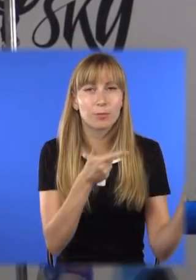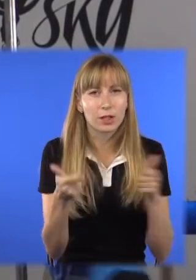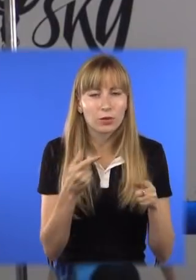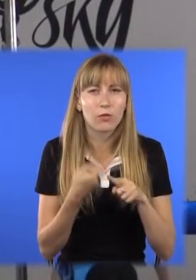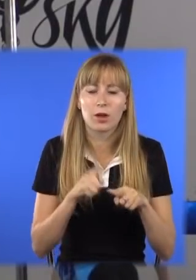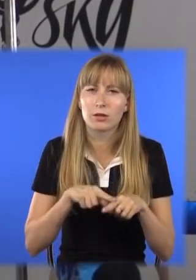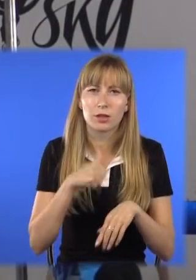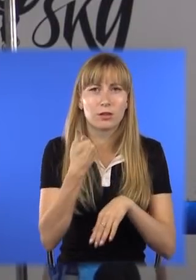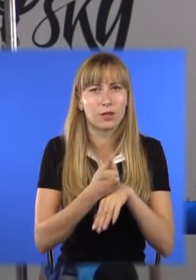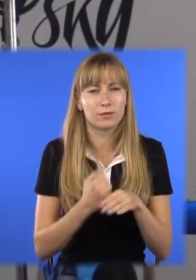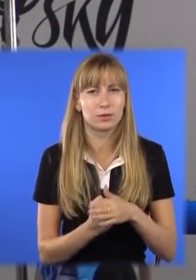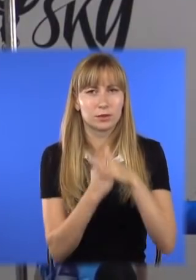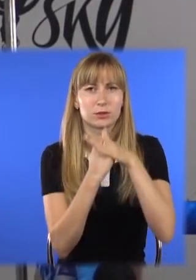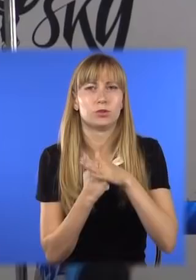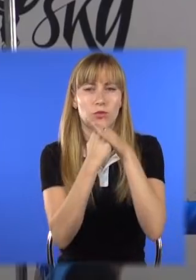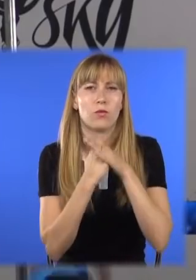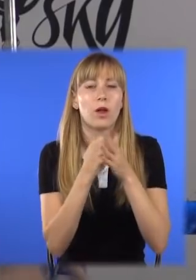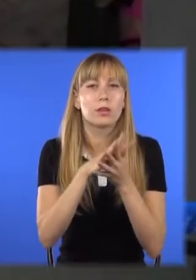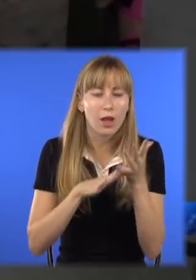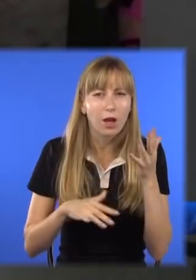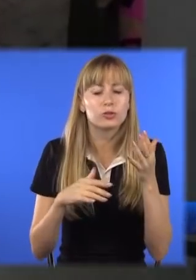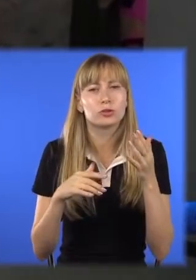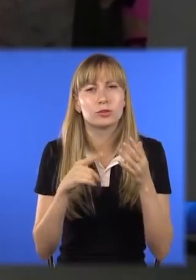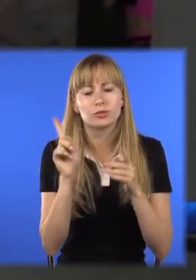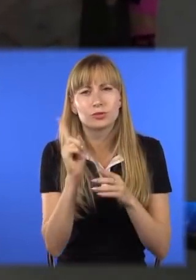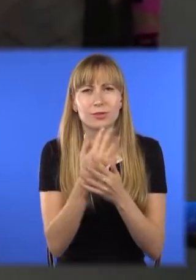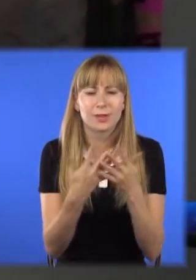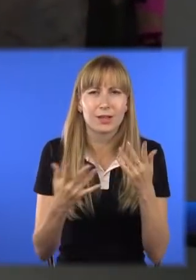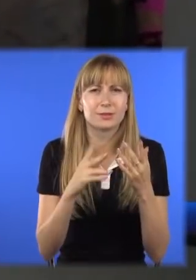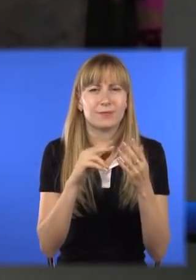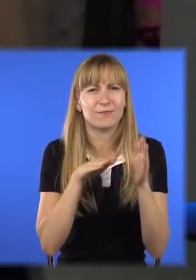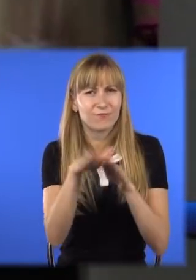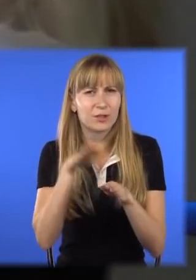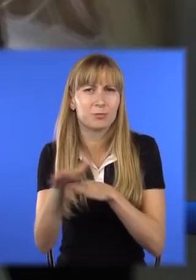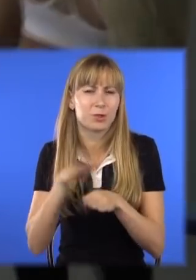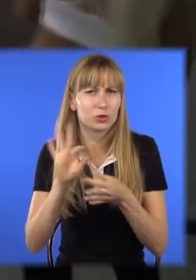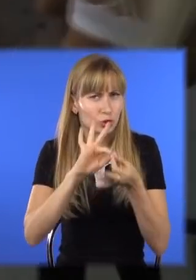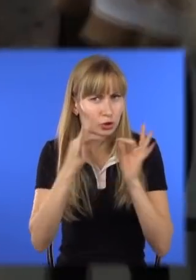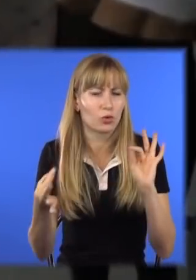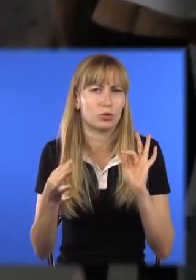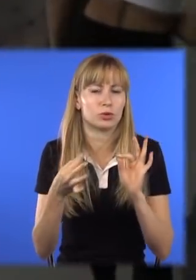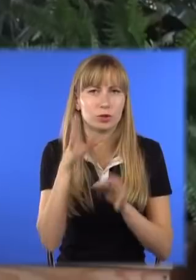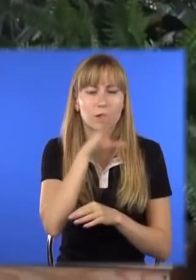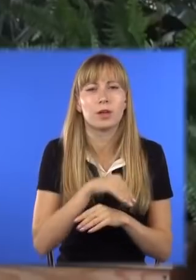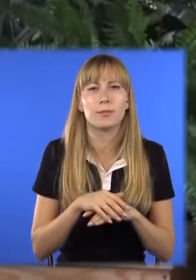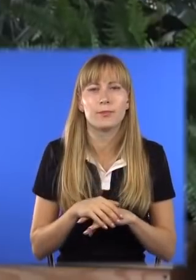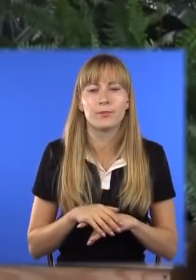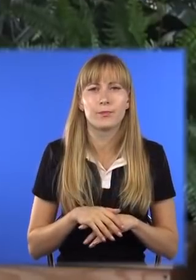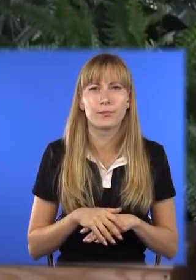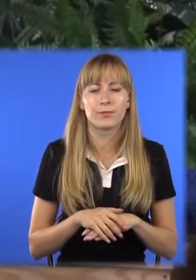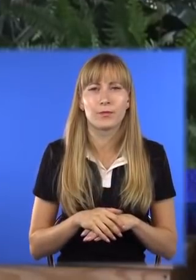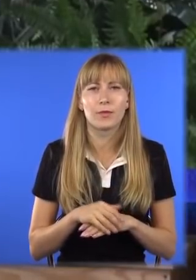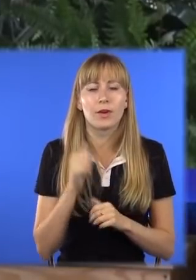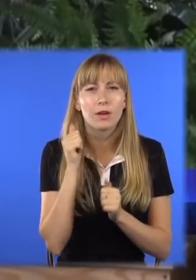складних акробатичних прийомів та трюків. До кожної дитини підходять суто персонально, задля розкриття прихованих талантів. Це